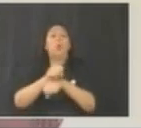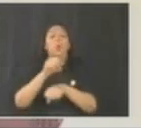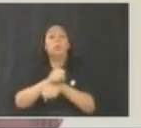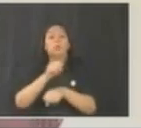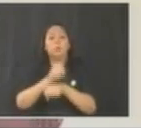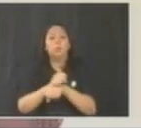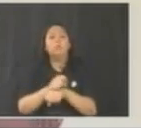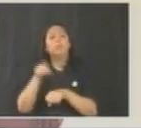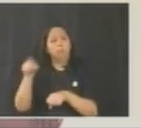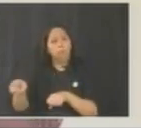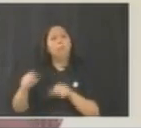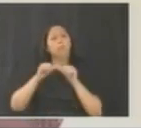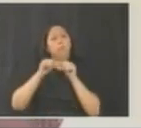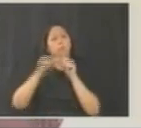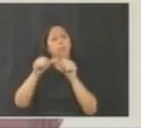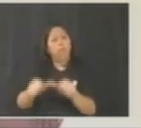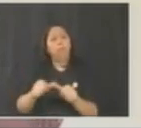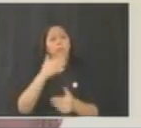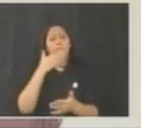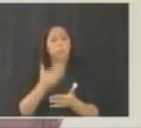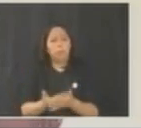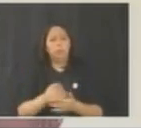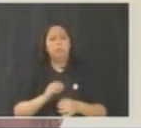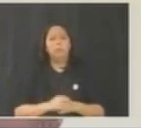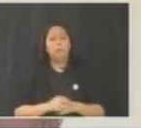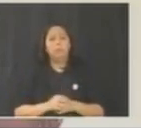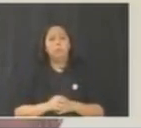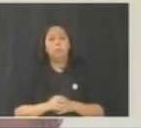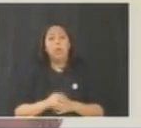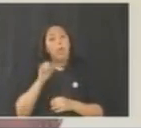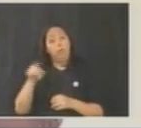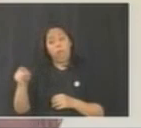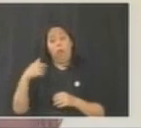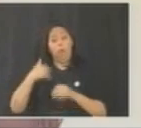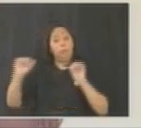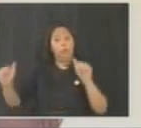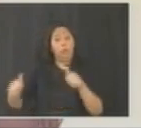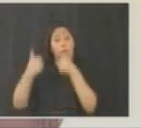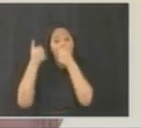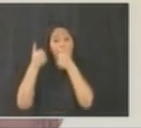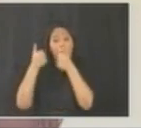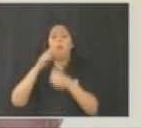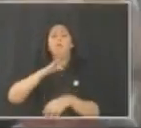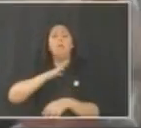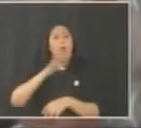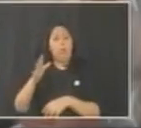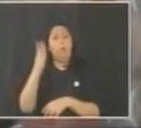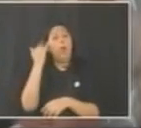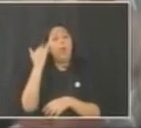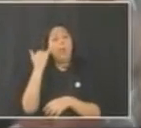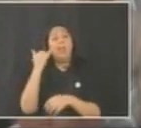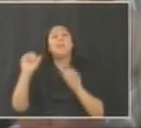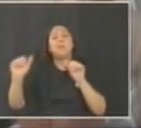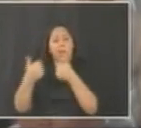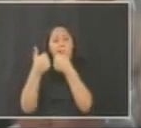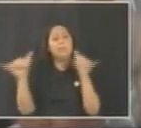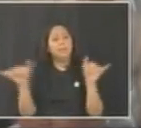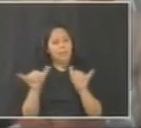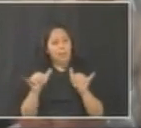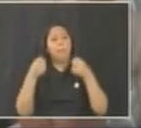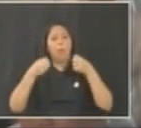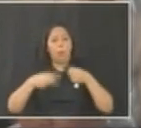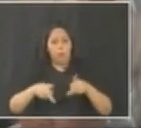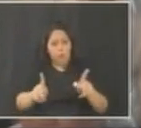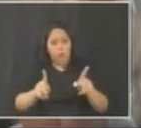Ang pagsubok ay kabilang mukha lamang ng pagkakataon. Itong ito